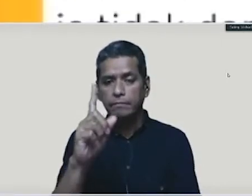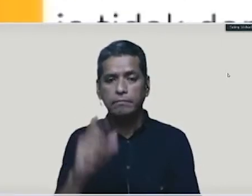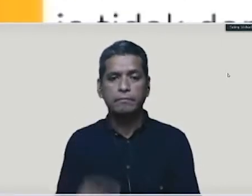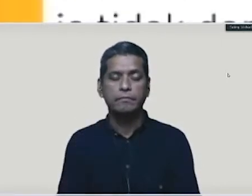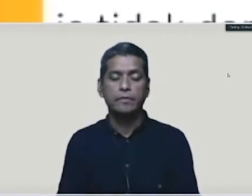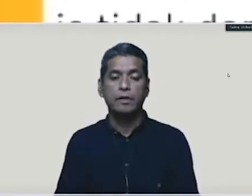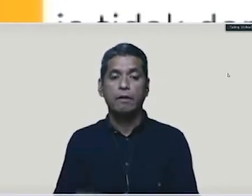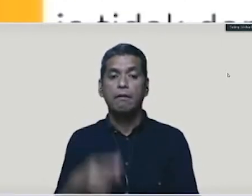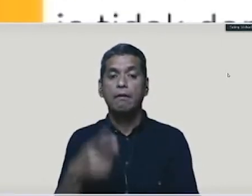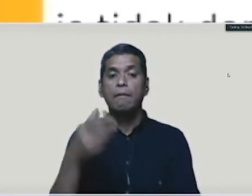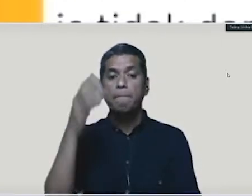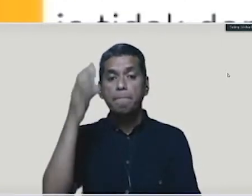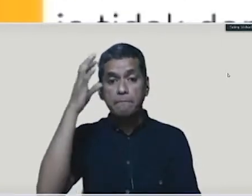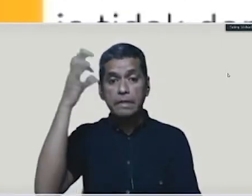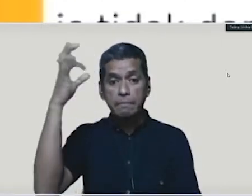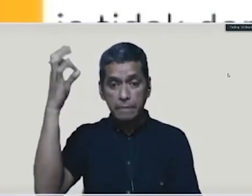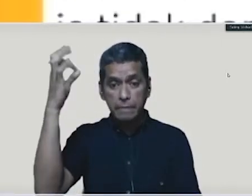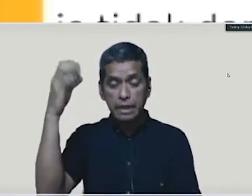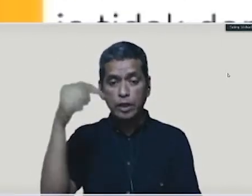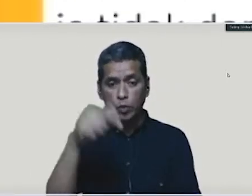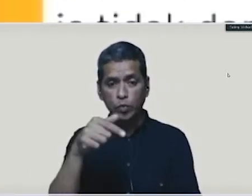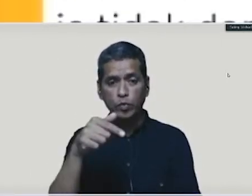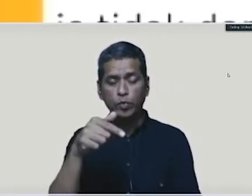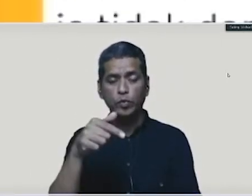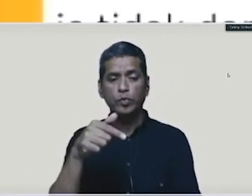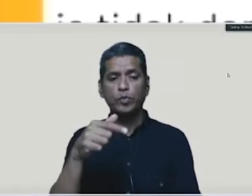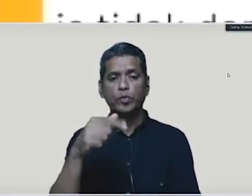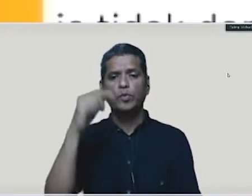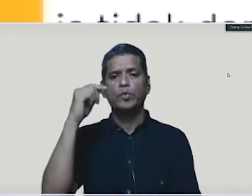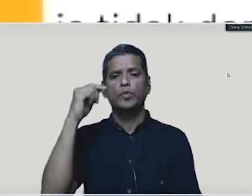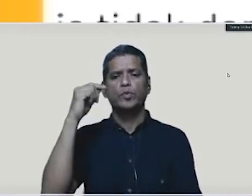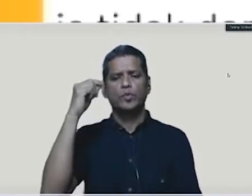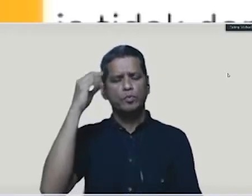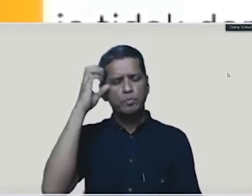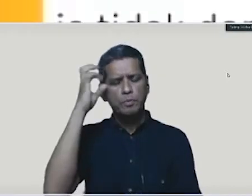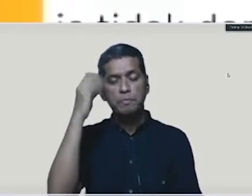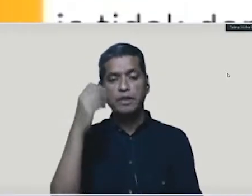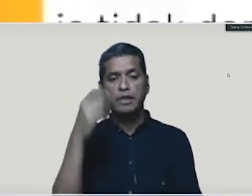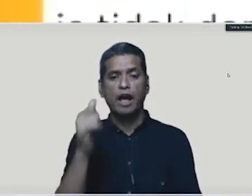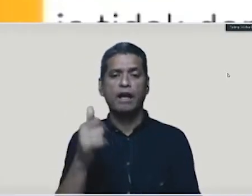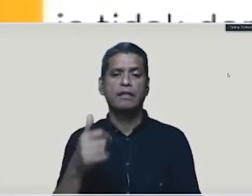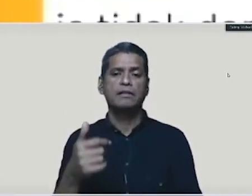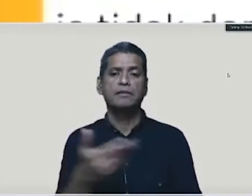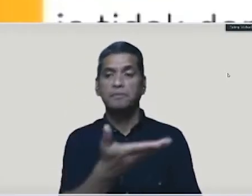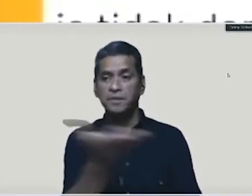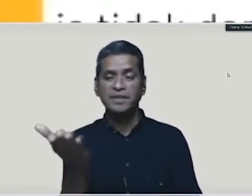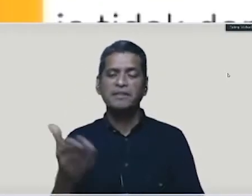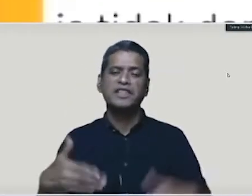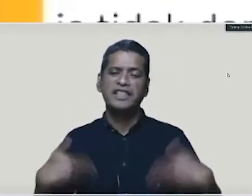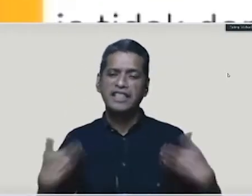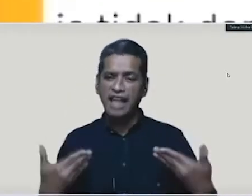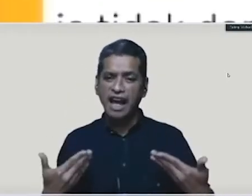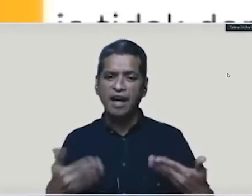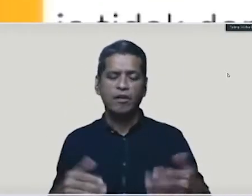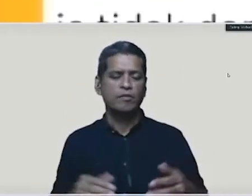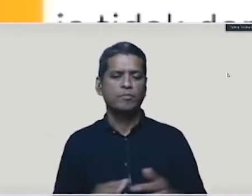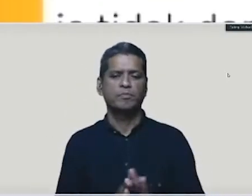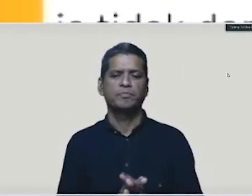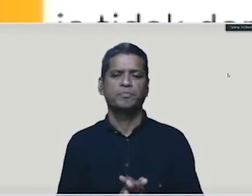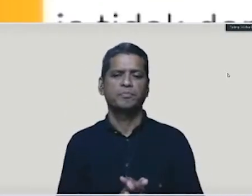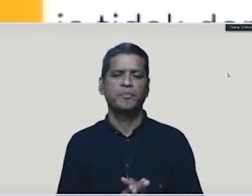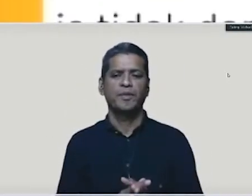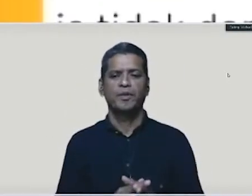Ini bukan mimpi oleh karena anda kekenyangan kadang-kadang Kalau anda sedang kekenyangan